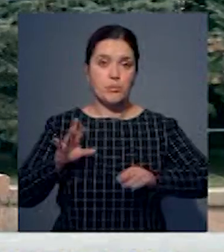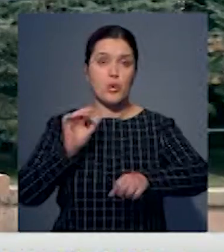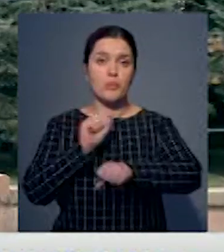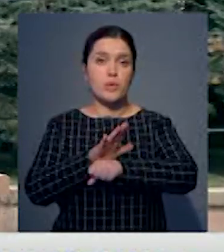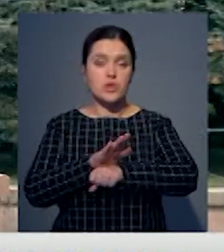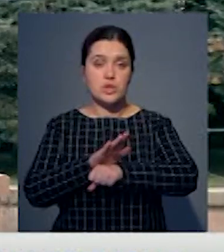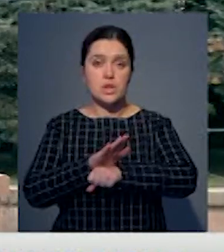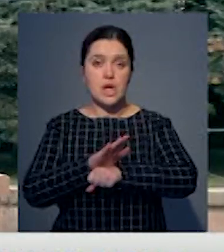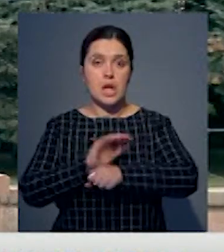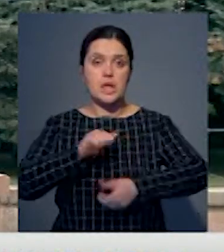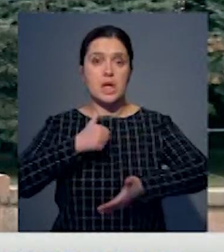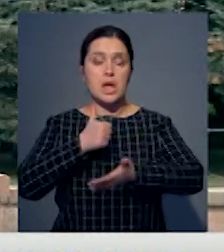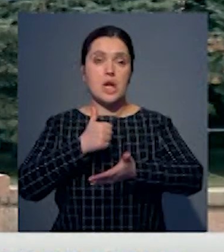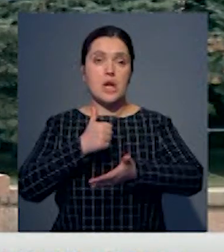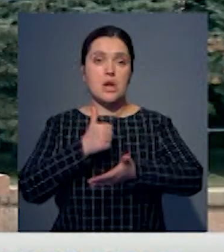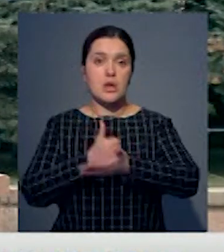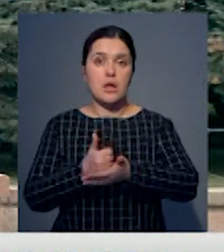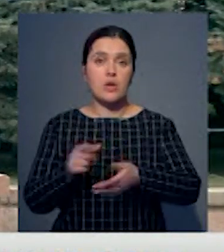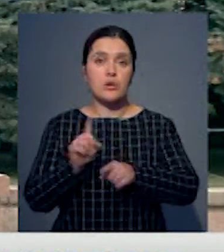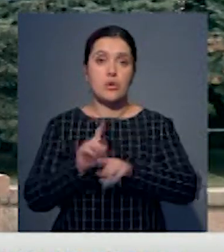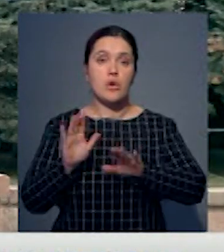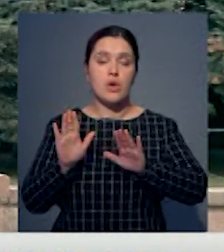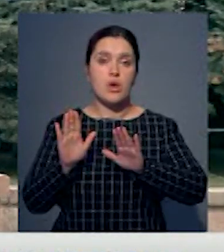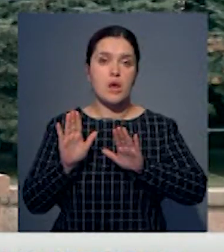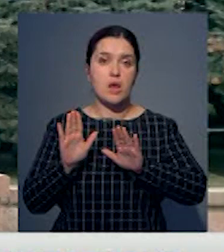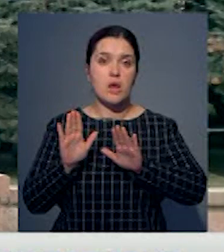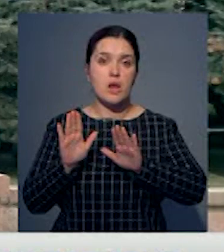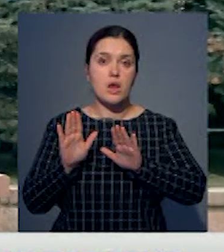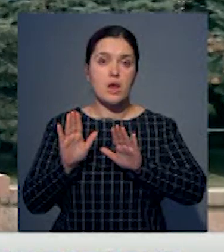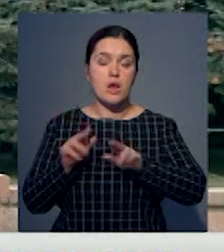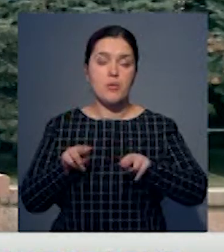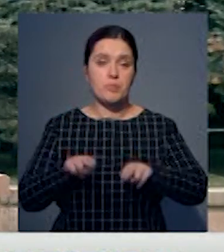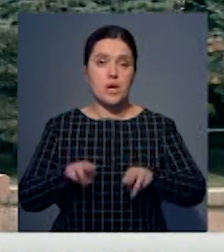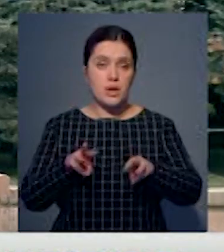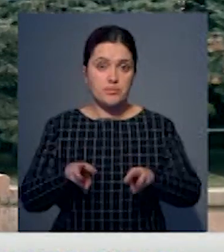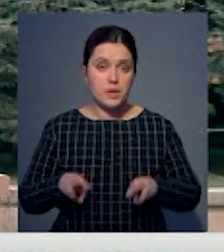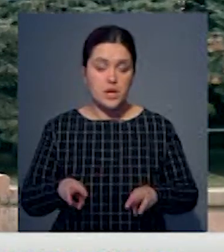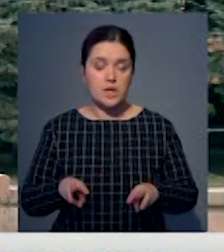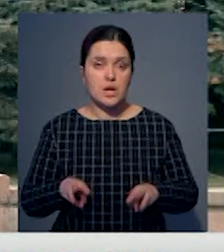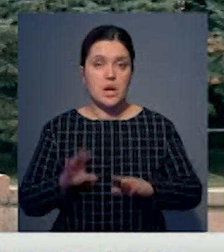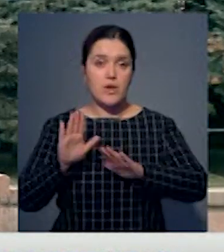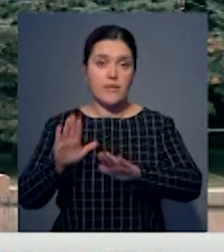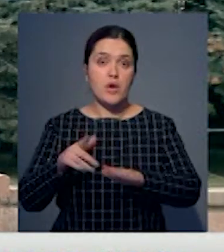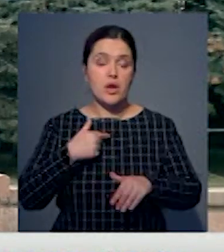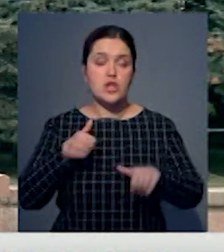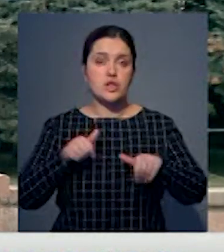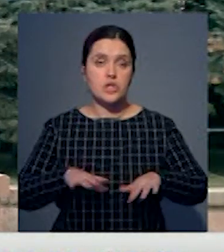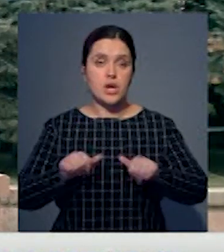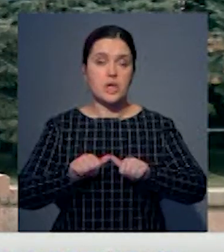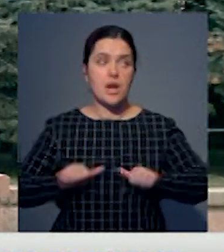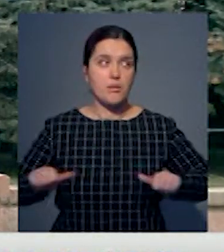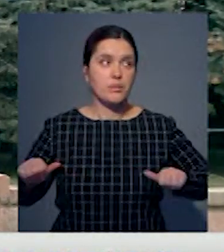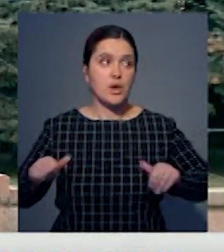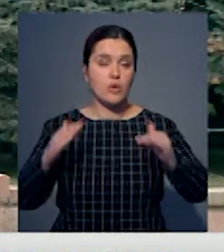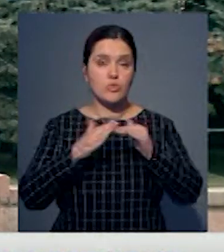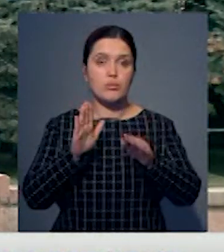акима области, по поручению вице-премьера Женгс Махмуд Касымбека. По нашему решению, нашей комиссии,